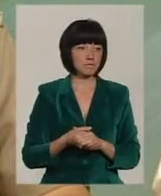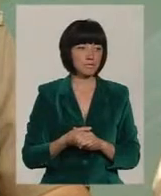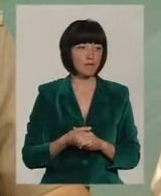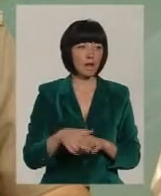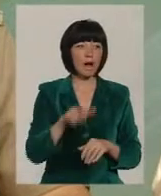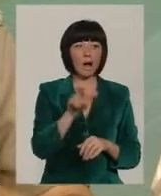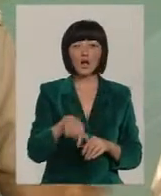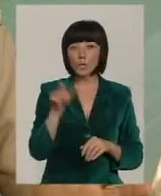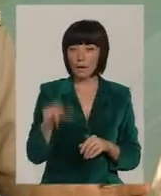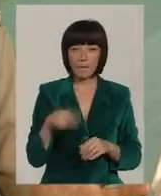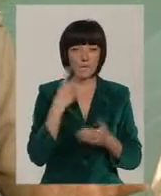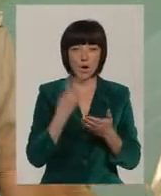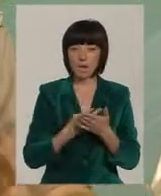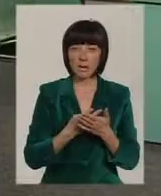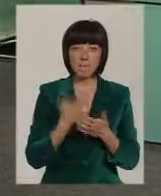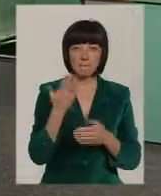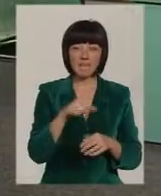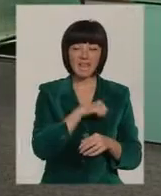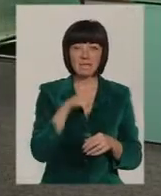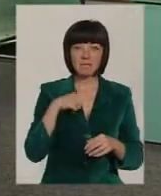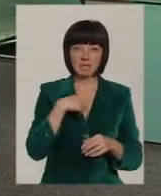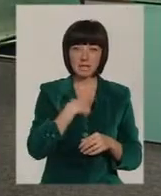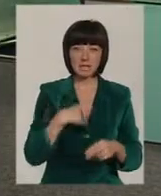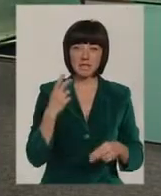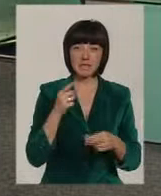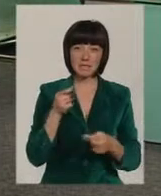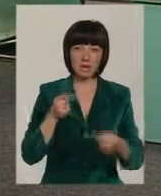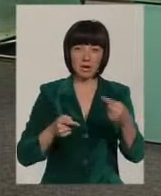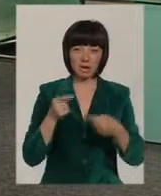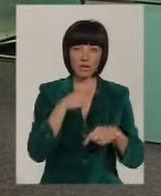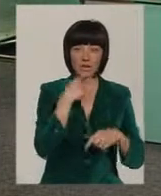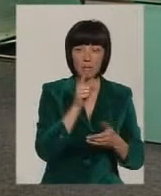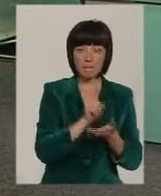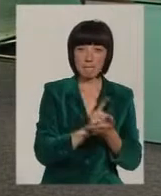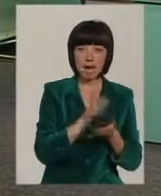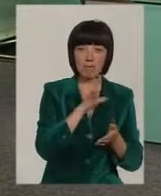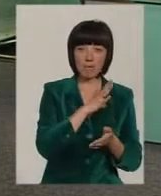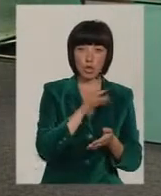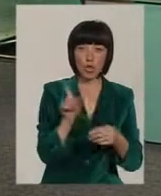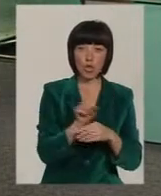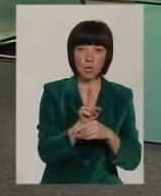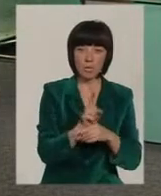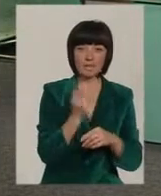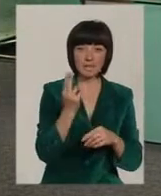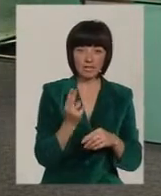громадянину показати він... Ну, на мою думку, ви самі себе заперечили, тому що ви сказали одночасно, що має бути якби норматив і